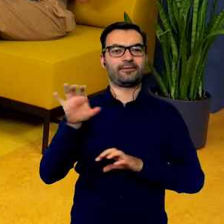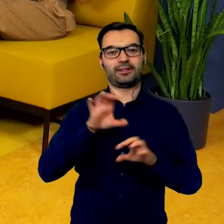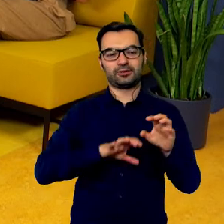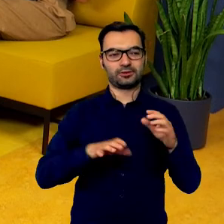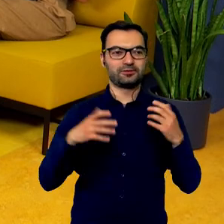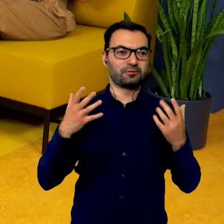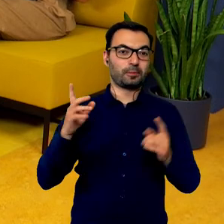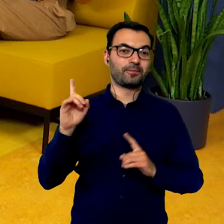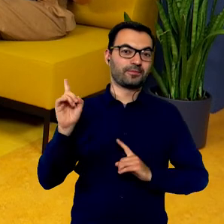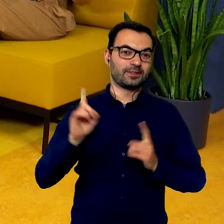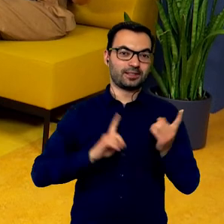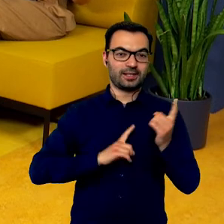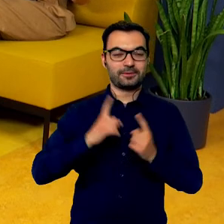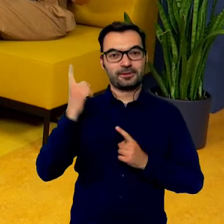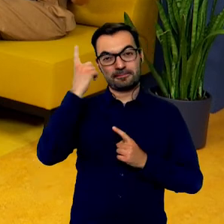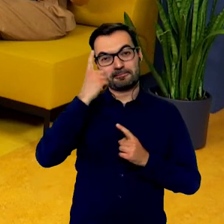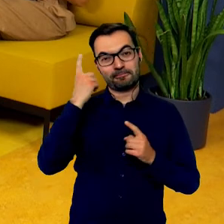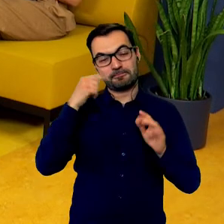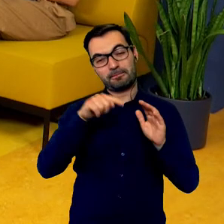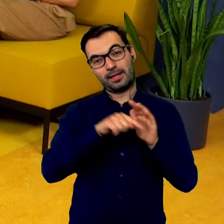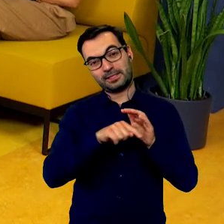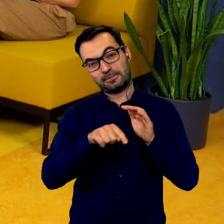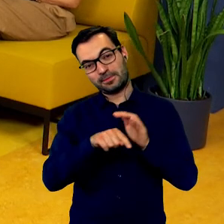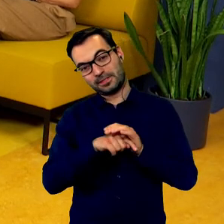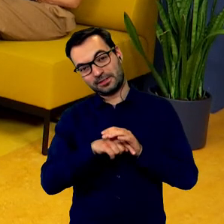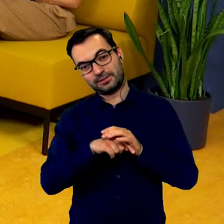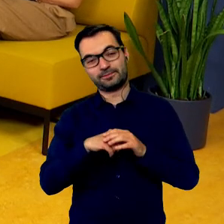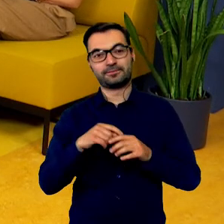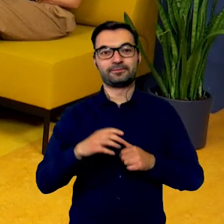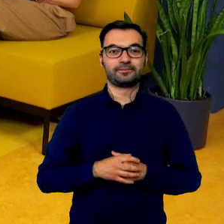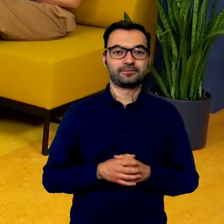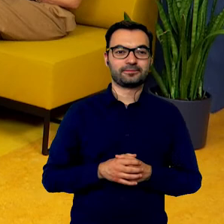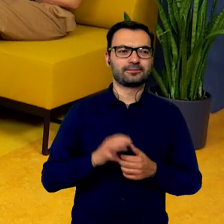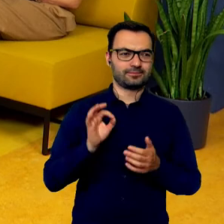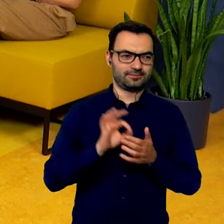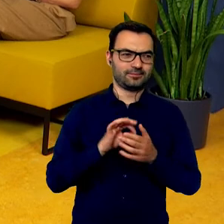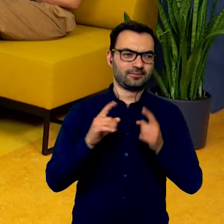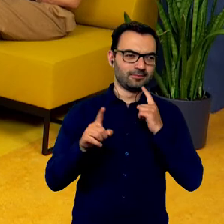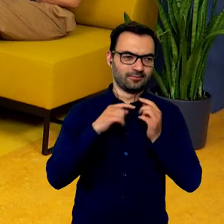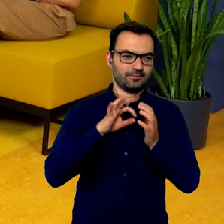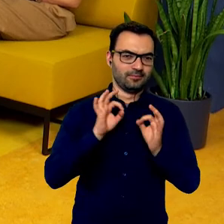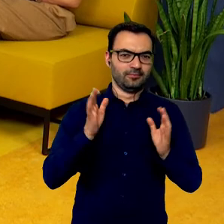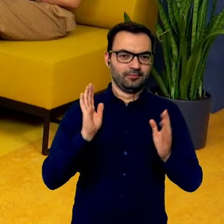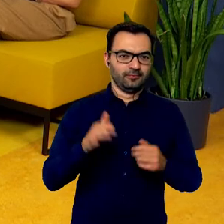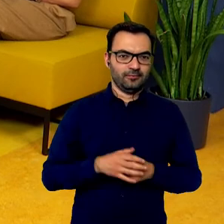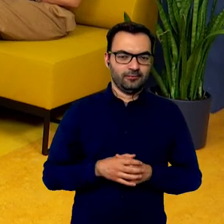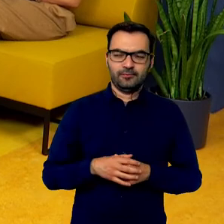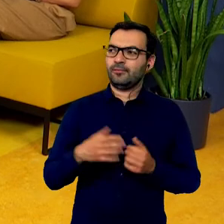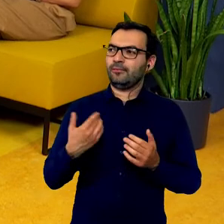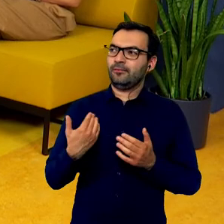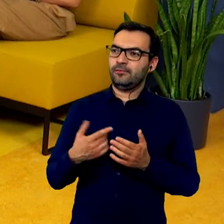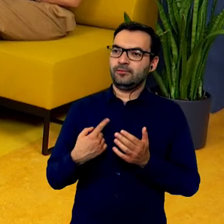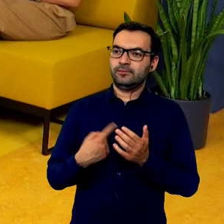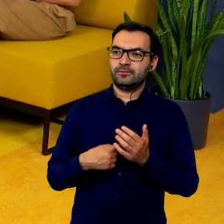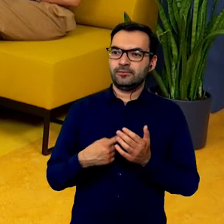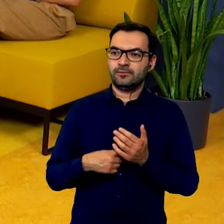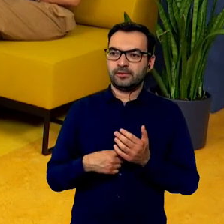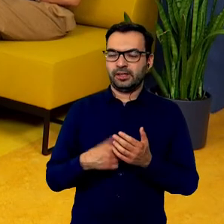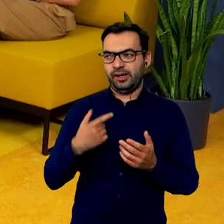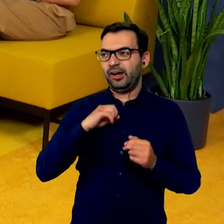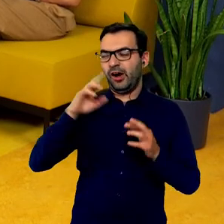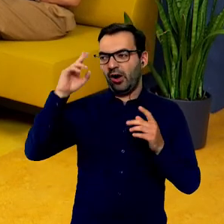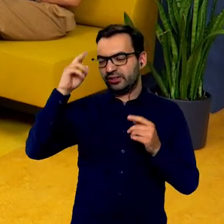czasami pesymistyczną obserwatorką życia naszego, o tym też na pewno dzisiaj porozmawiamy. Dlaczego ostatnio... rozsądek w Polsce nazywa